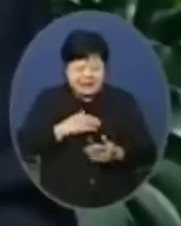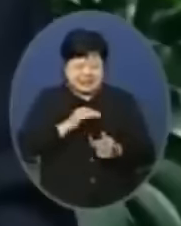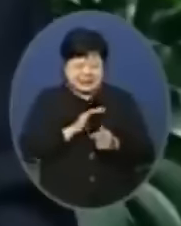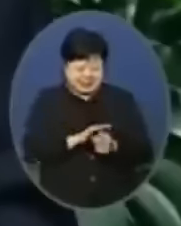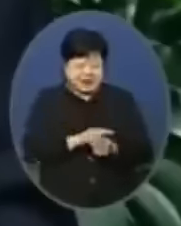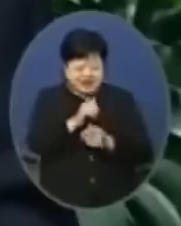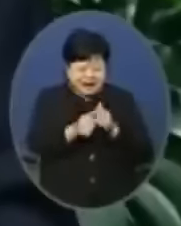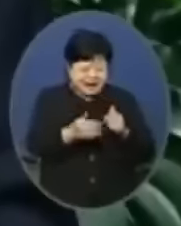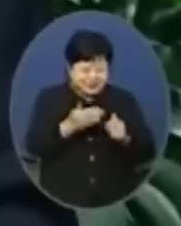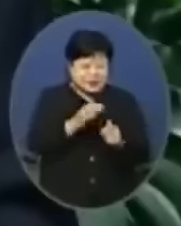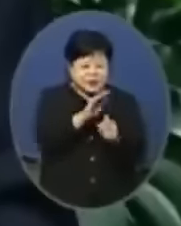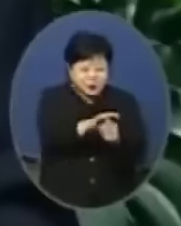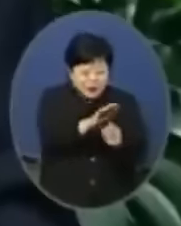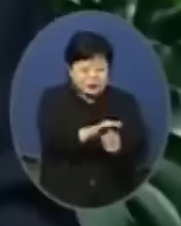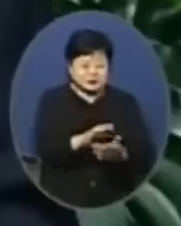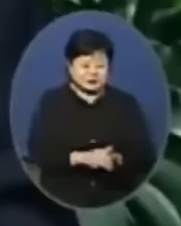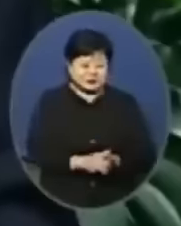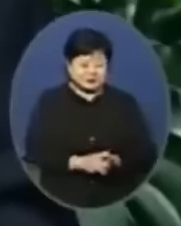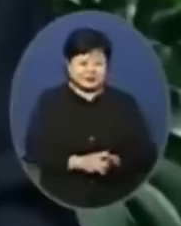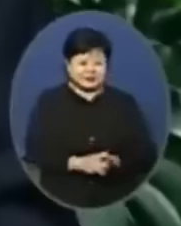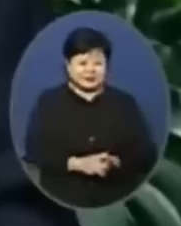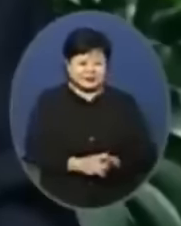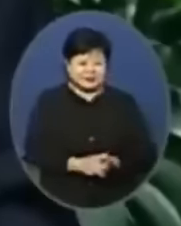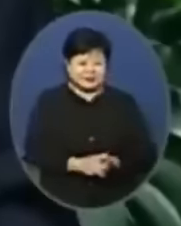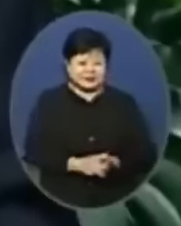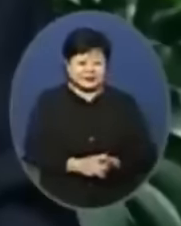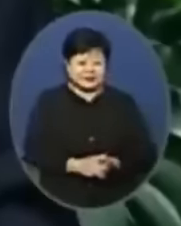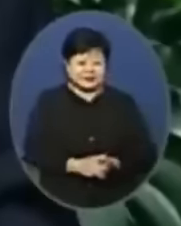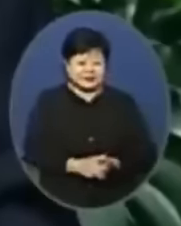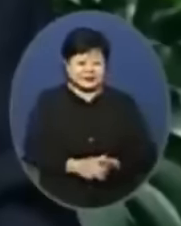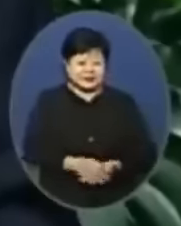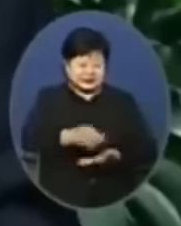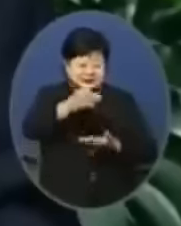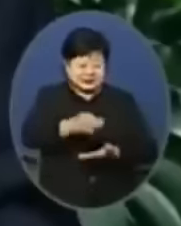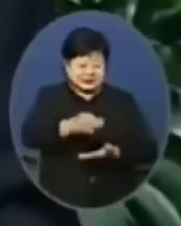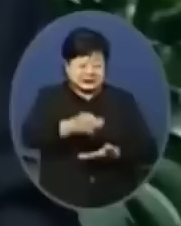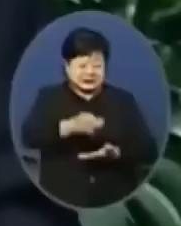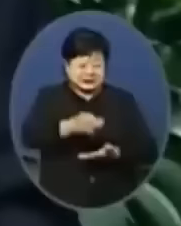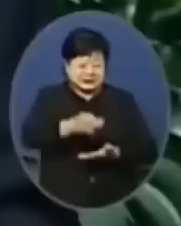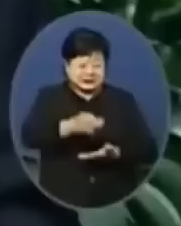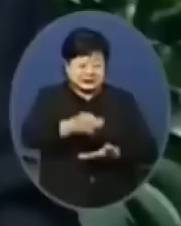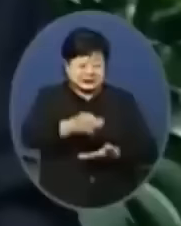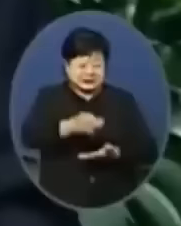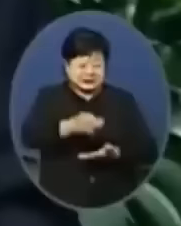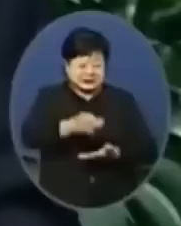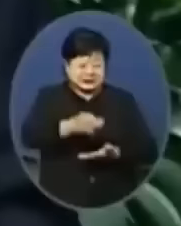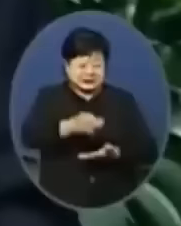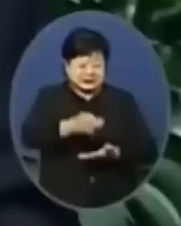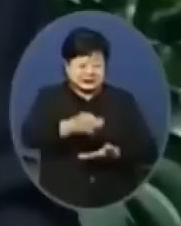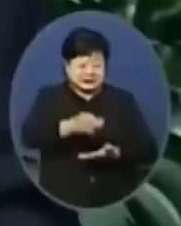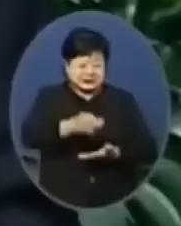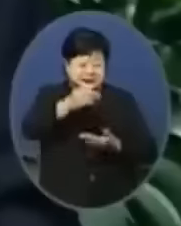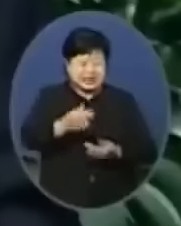때문에 하나님이 여러분에게 이 값진 생수를 허락해 주시는 것입니다.